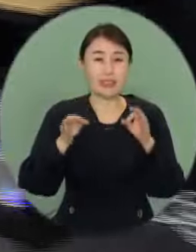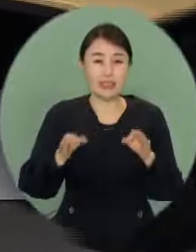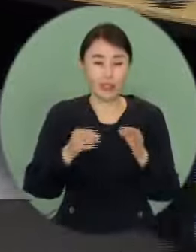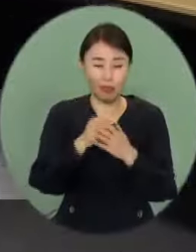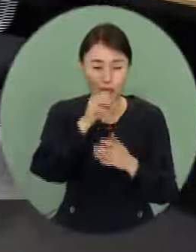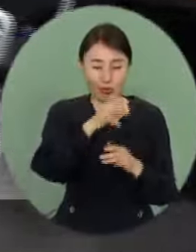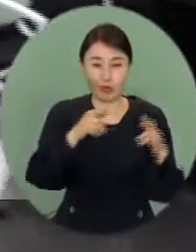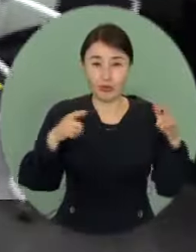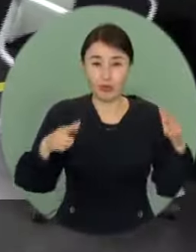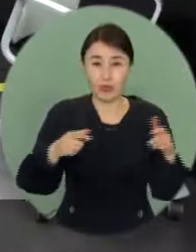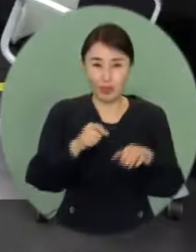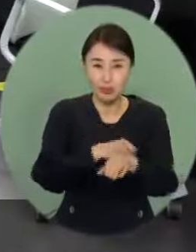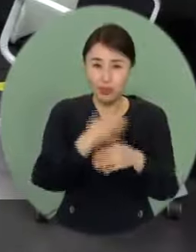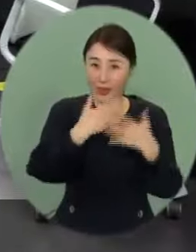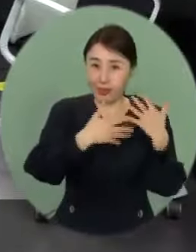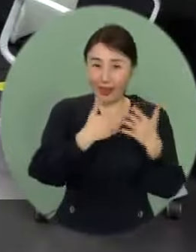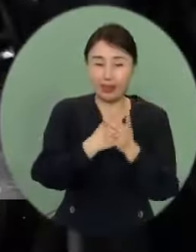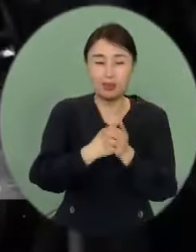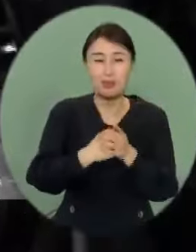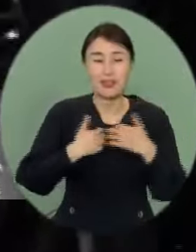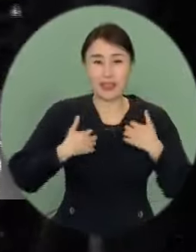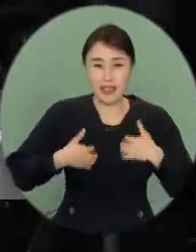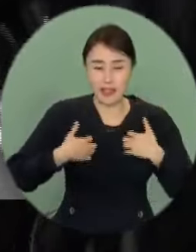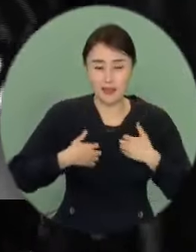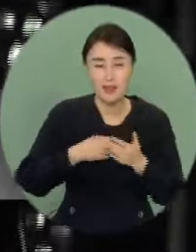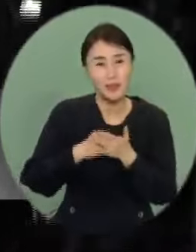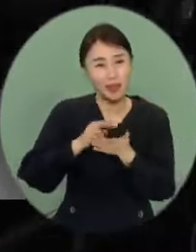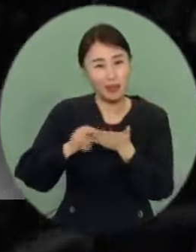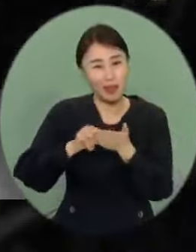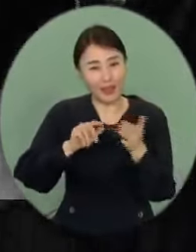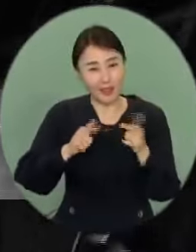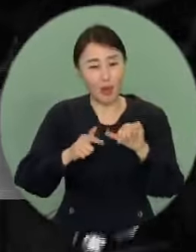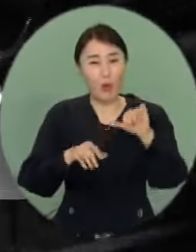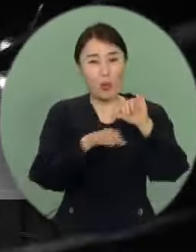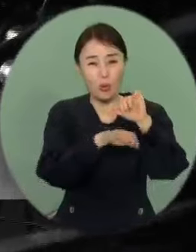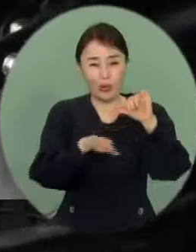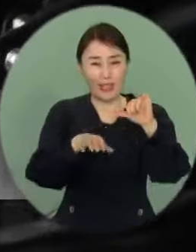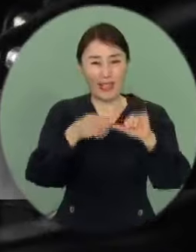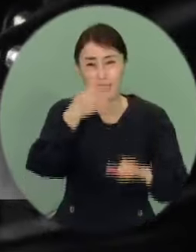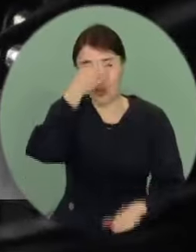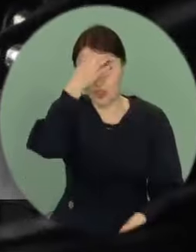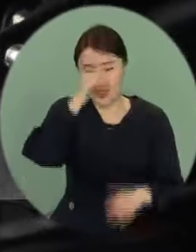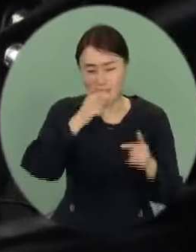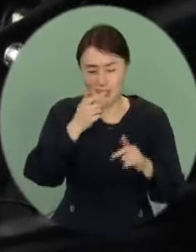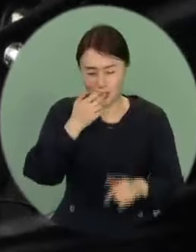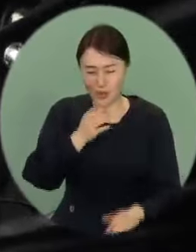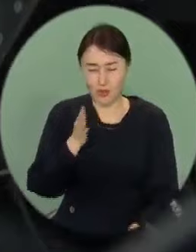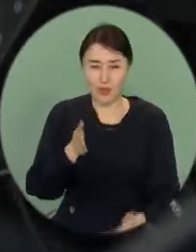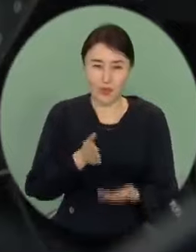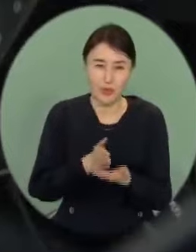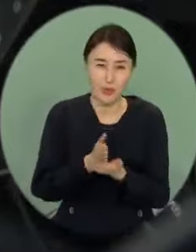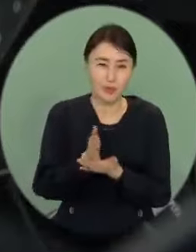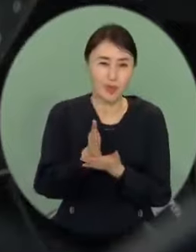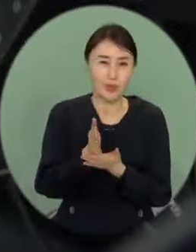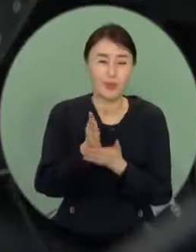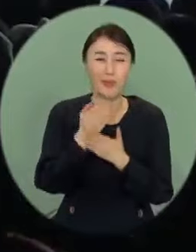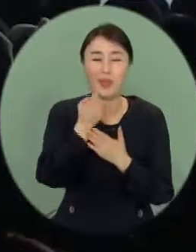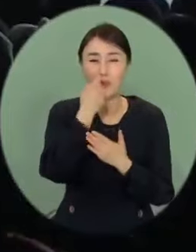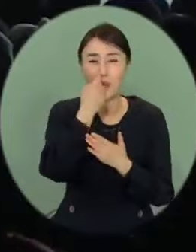특수 영상을 포함해 게임과 애니메이션 등 다섯 개 분야의 콘텐츠 기술을 전문적으로 배울 수 있는